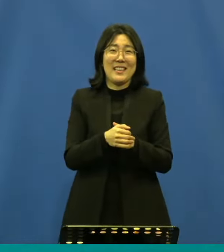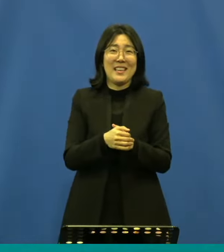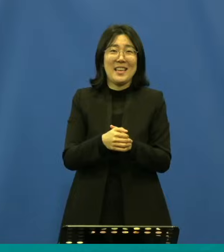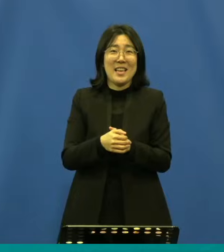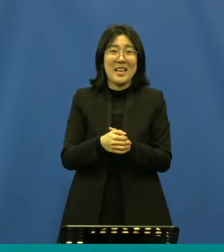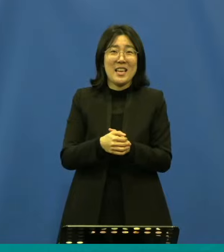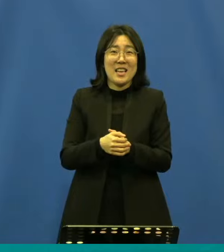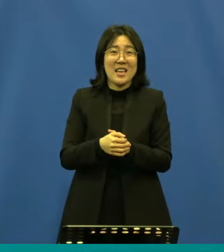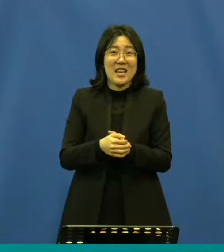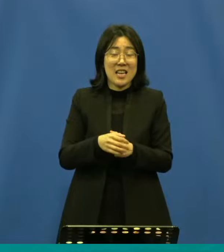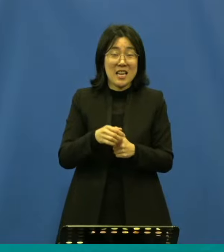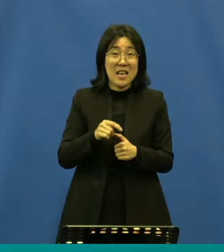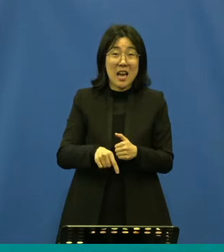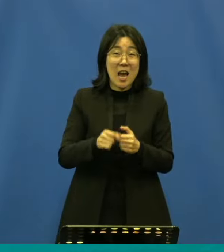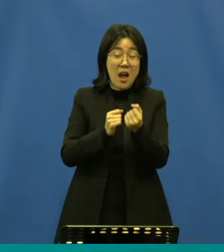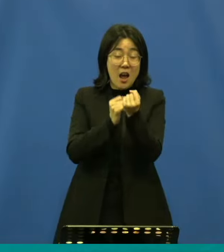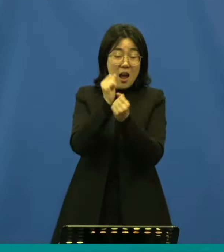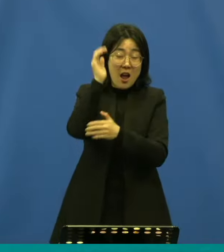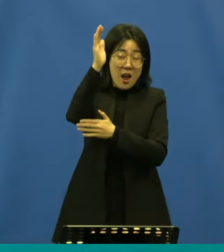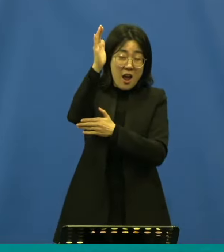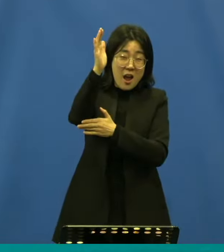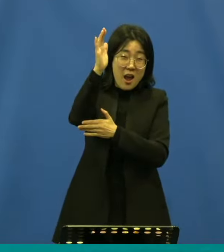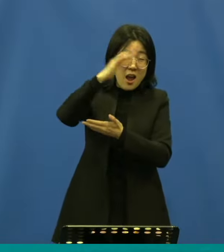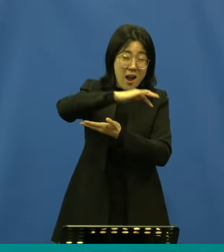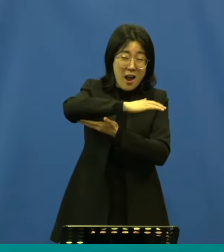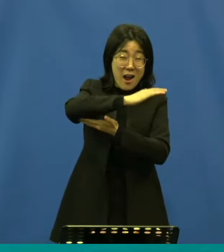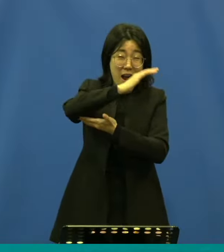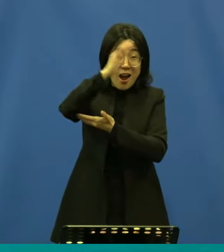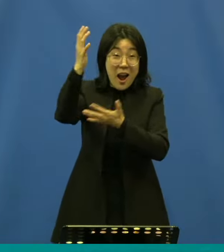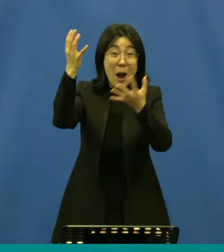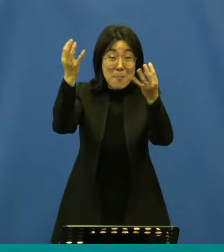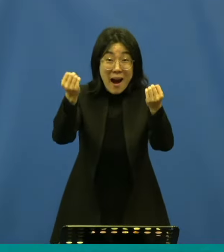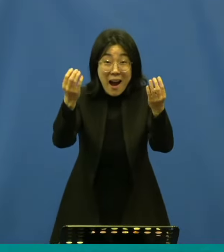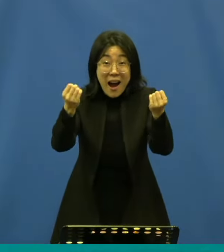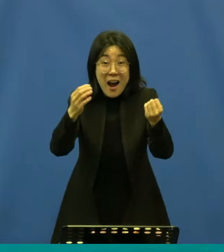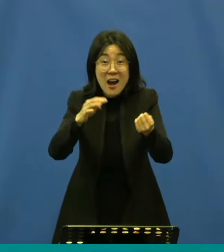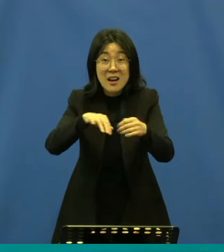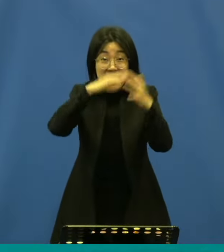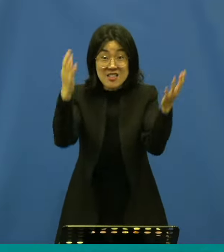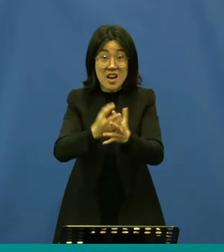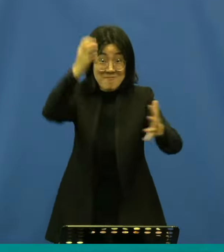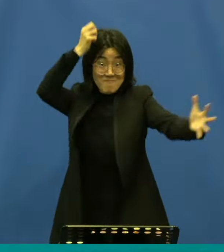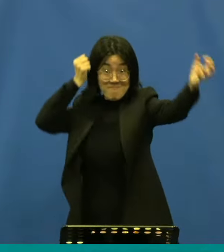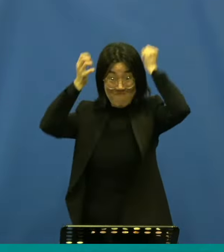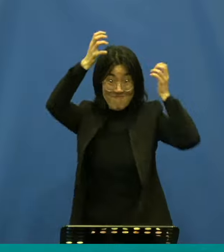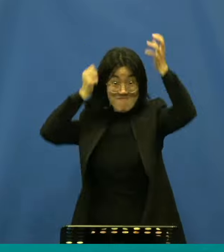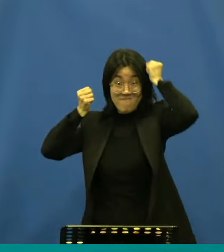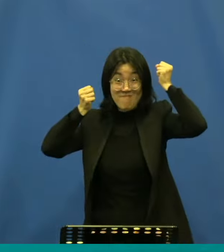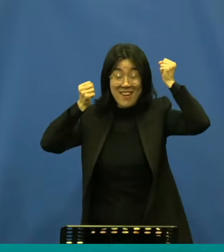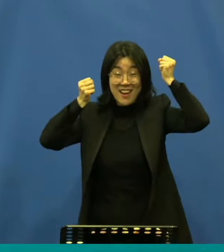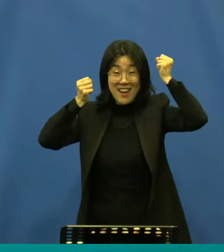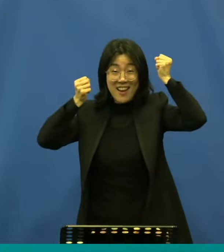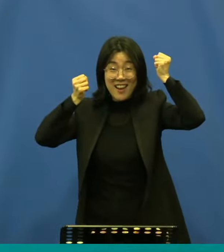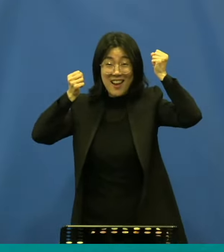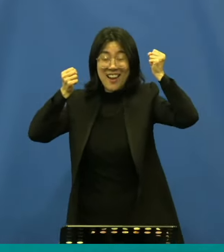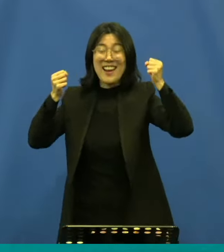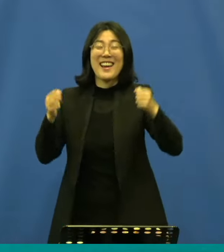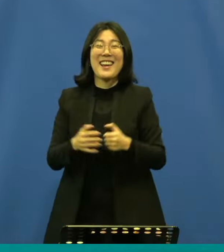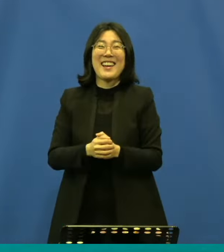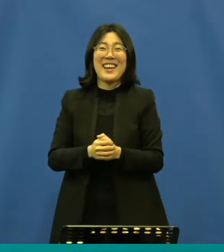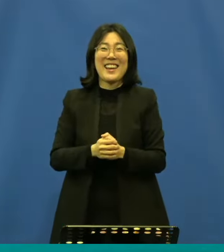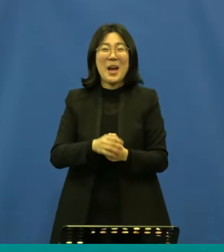엄청난 분량입니다. 제가 설교한 내용이 엄청난 분량입니다. 여러분이 다 소화 못하고요. 몇 번